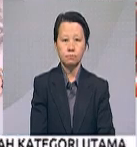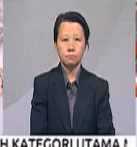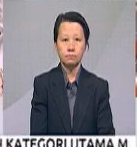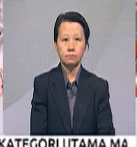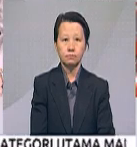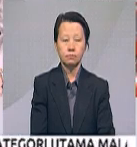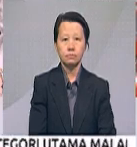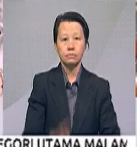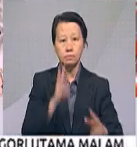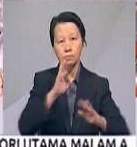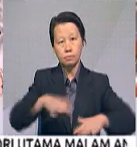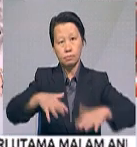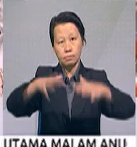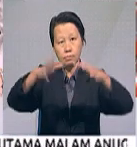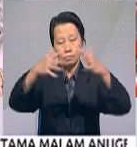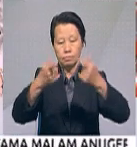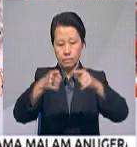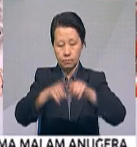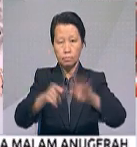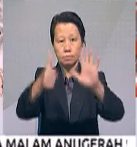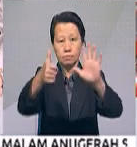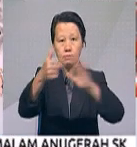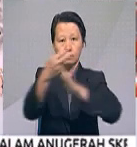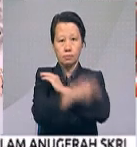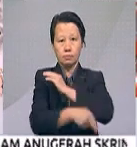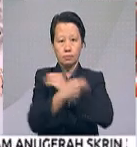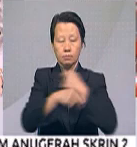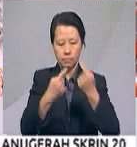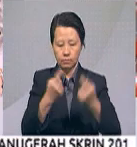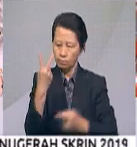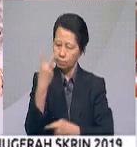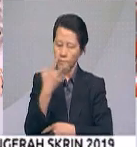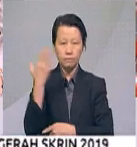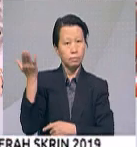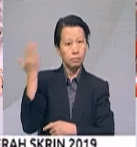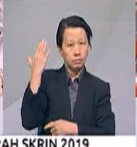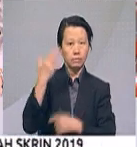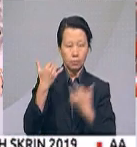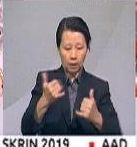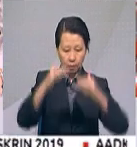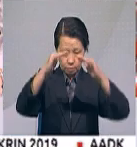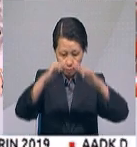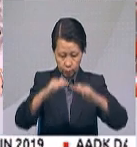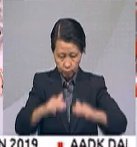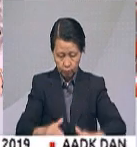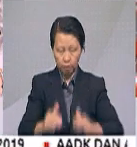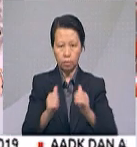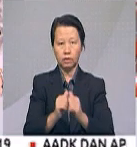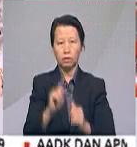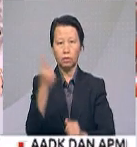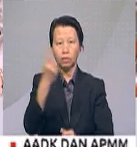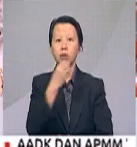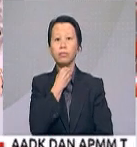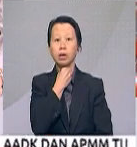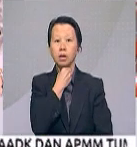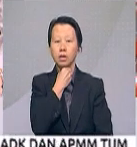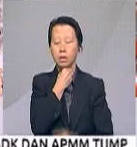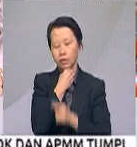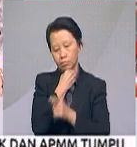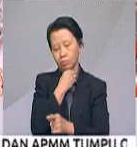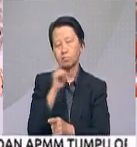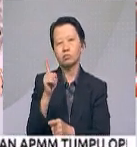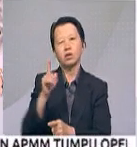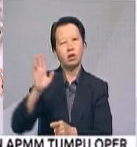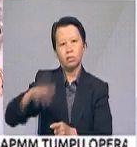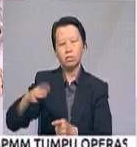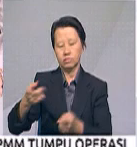Bersua kembali. Banjir yang melanda 6 negeri sejak beberapa hari lepas semakin pulih dengan hanya Perak satu-satunya negeri yang